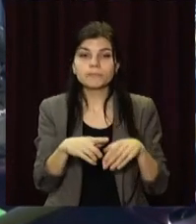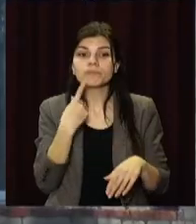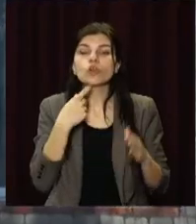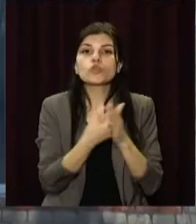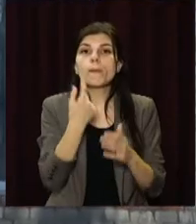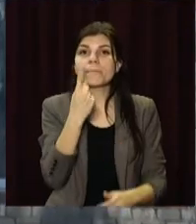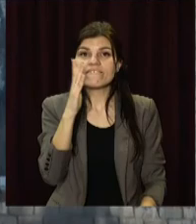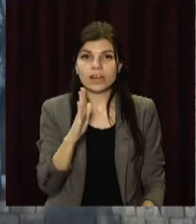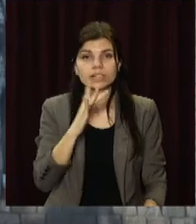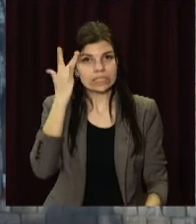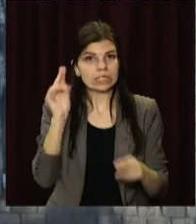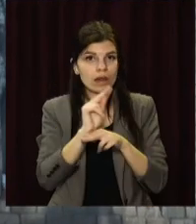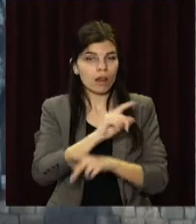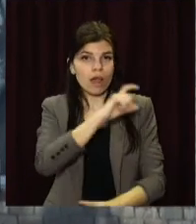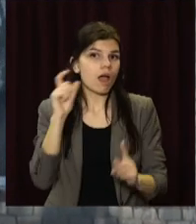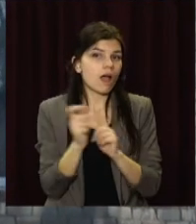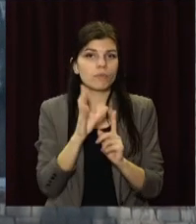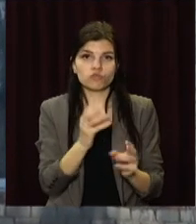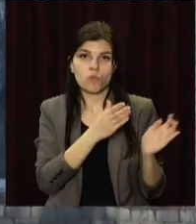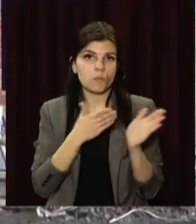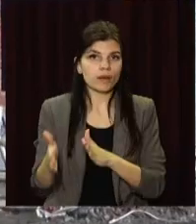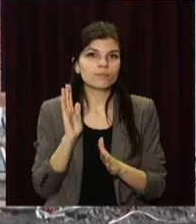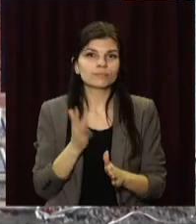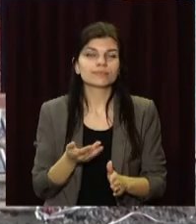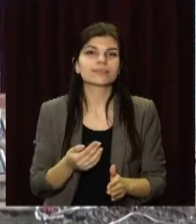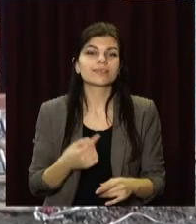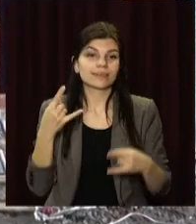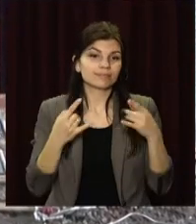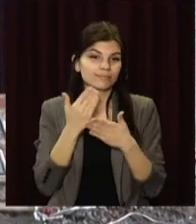1 вересня. Альона Вітрова, В'ячеслав Куліш, Олександр Вернигоров, Open News, телеканал «Відкритий».